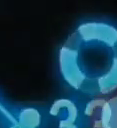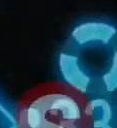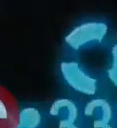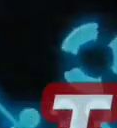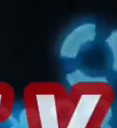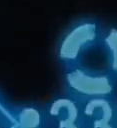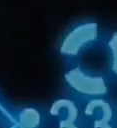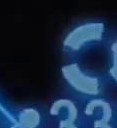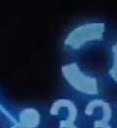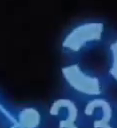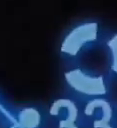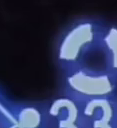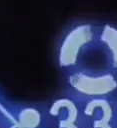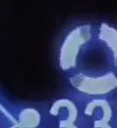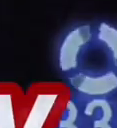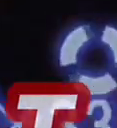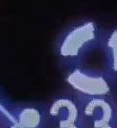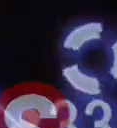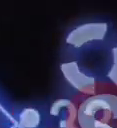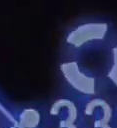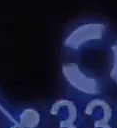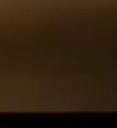with a